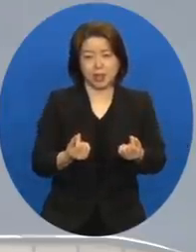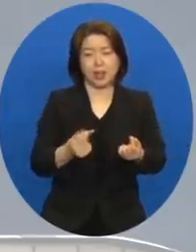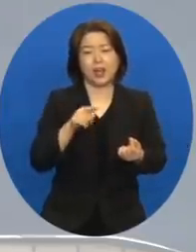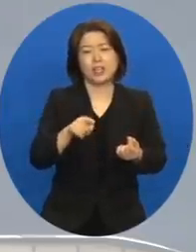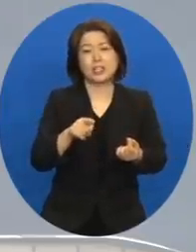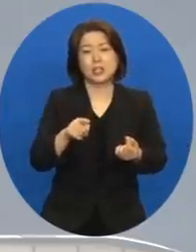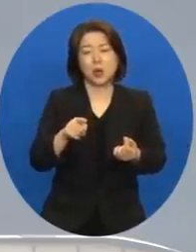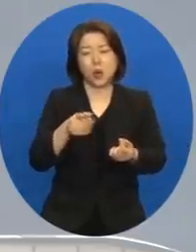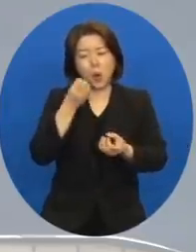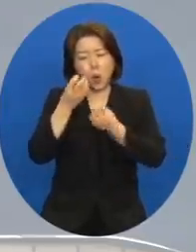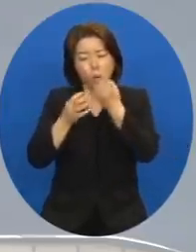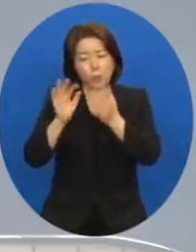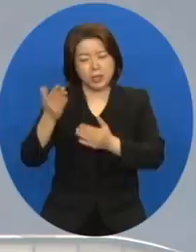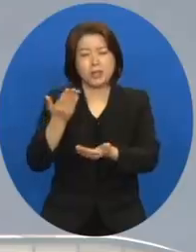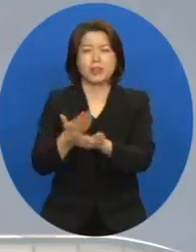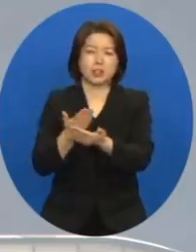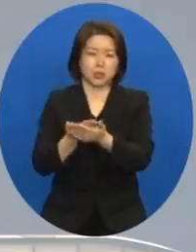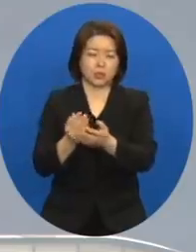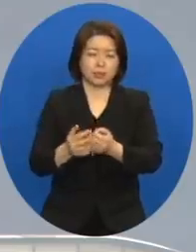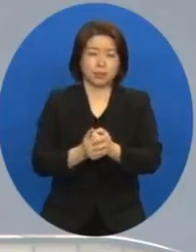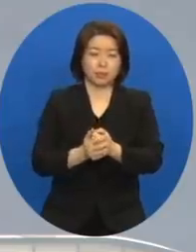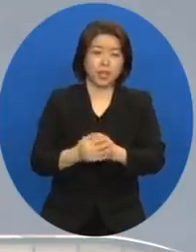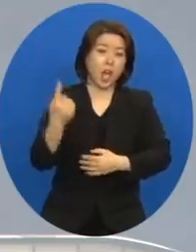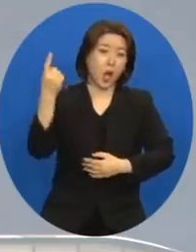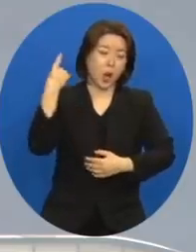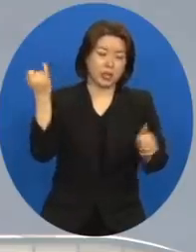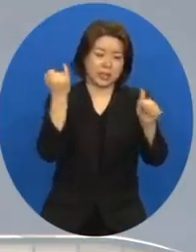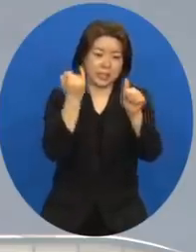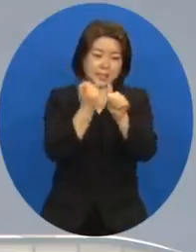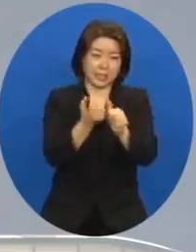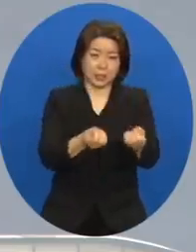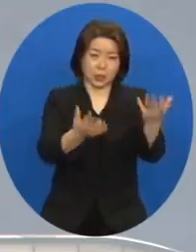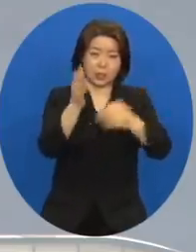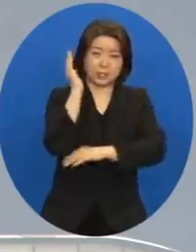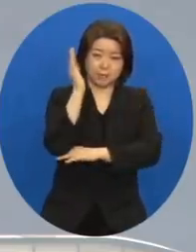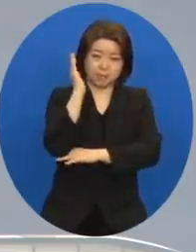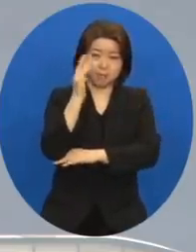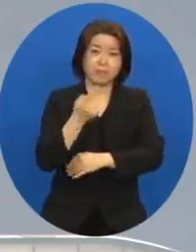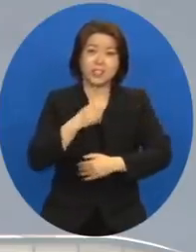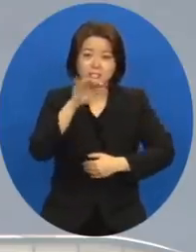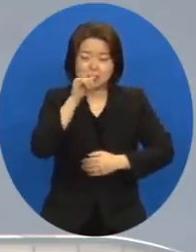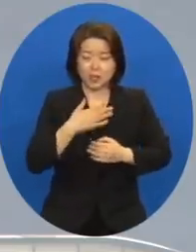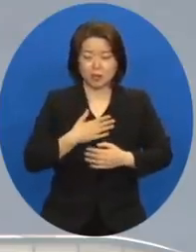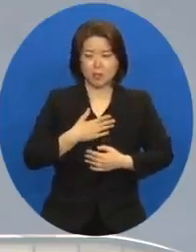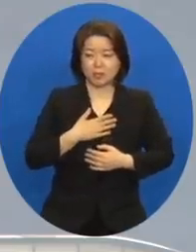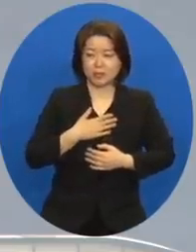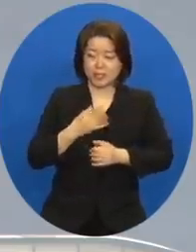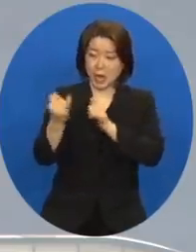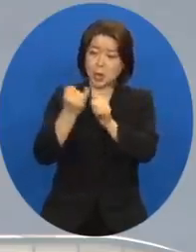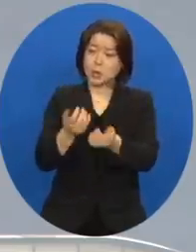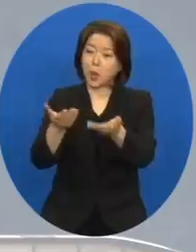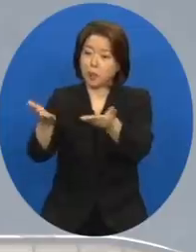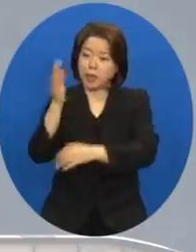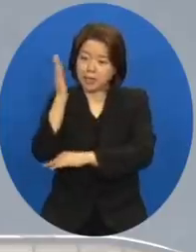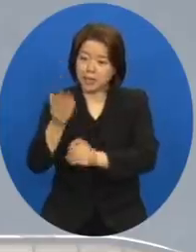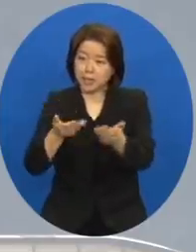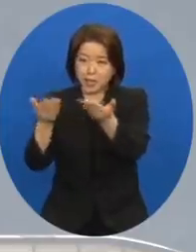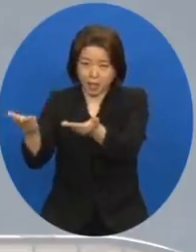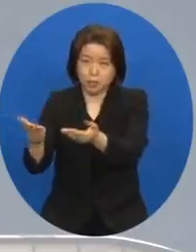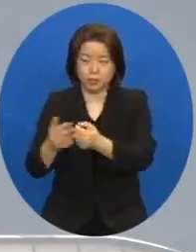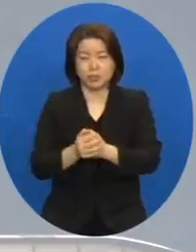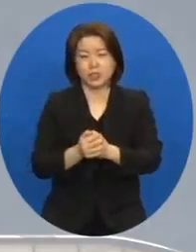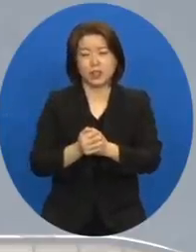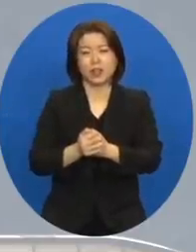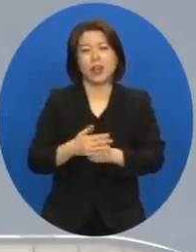해주세요 어제도 제가 결혼식 주례를 했는데 제가 줄이 한 부부들이 제가